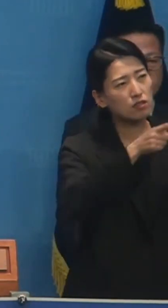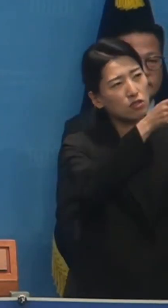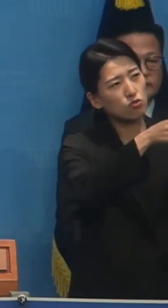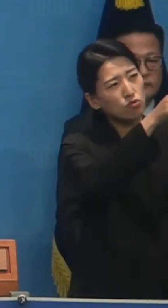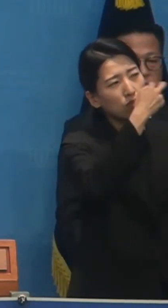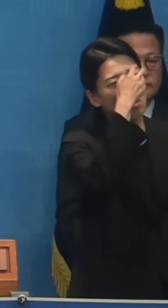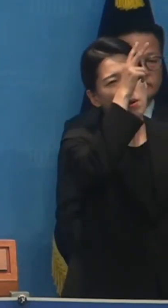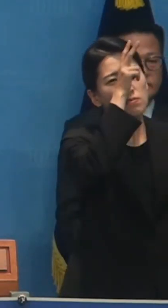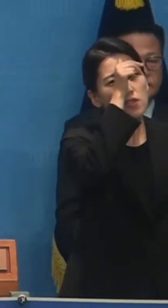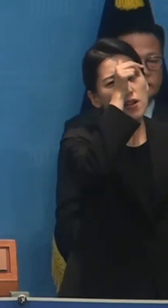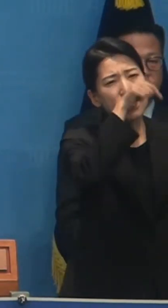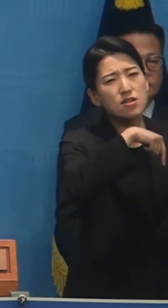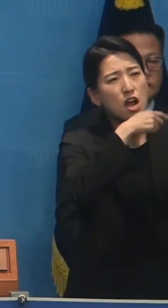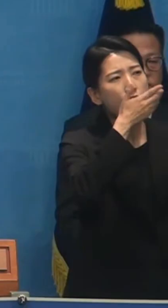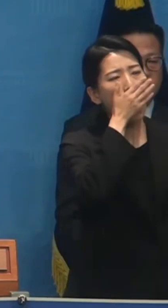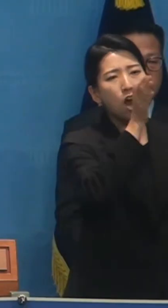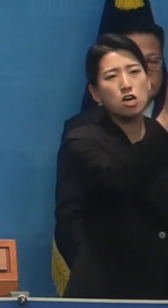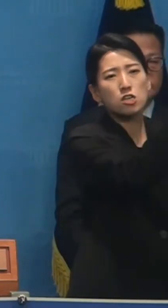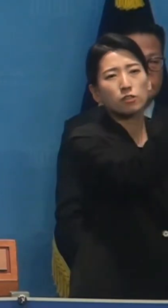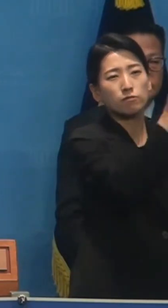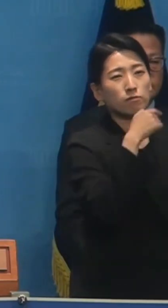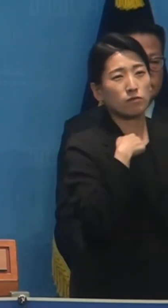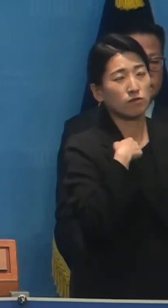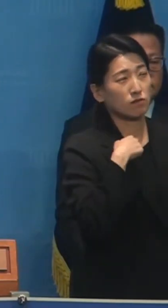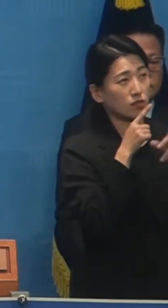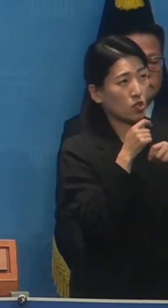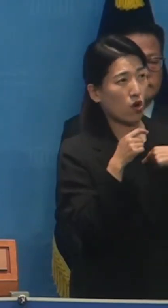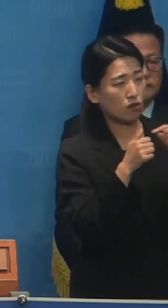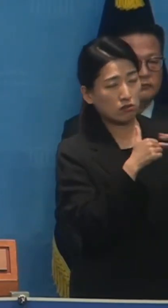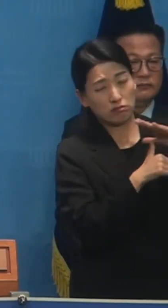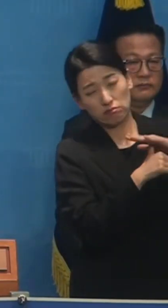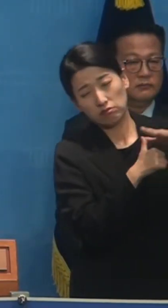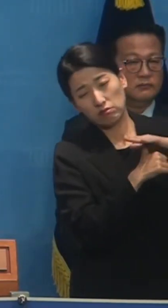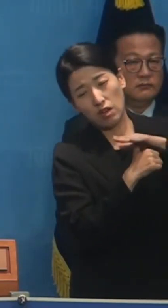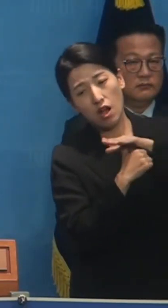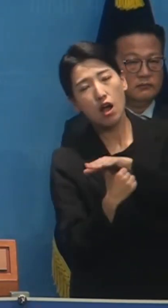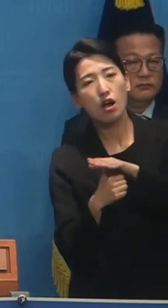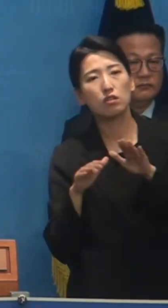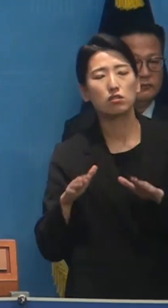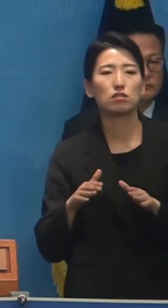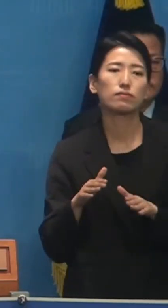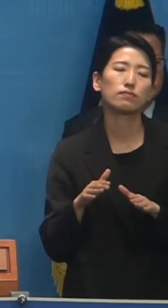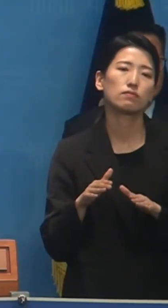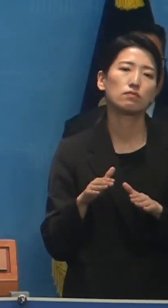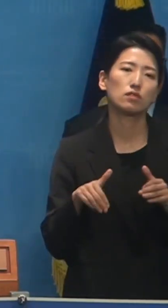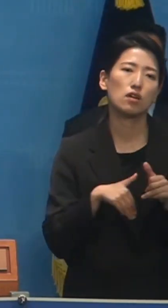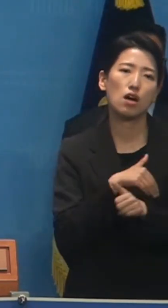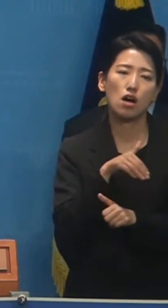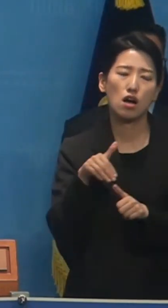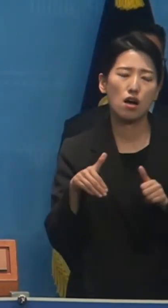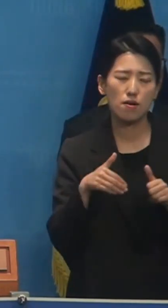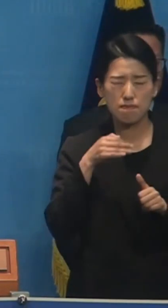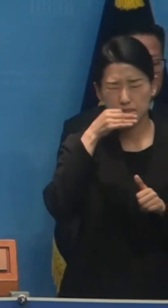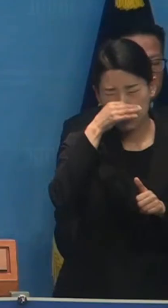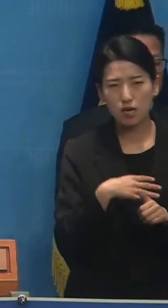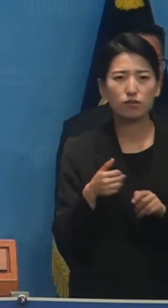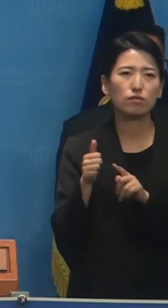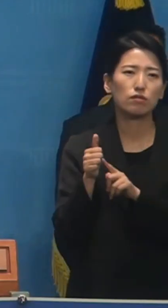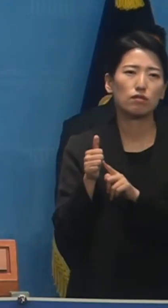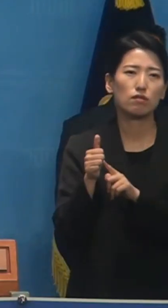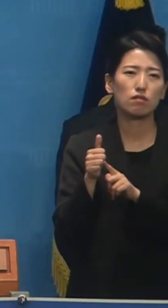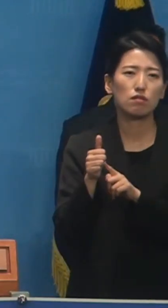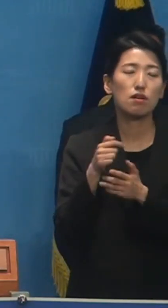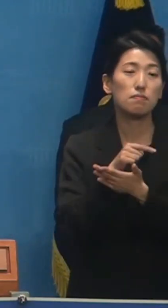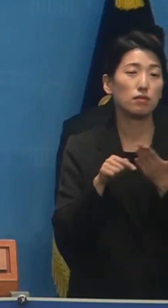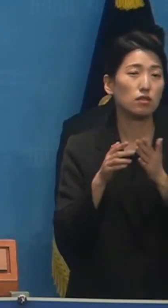검찰 독재 정권의 정적 죽이기에 사실상 희생될 뻔한 그런